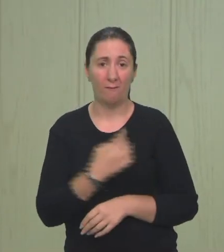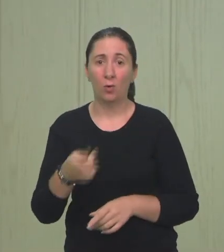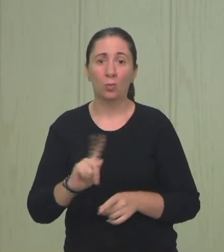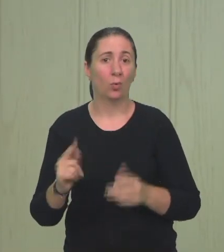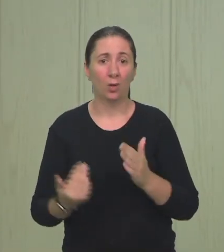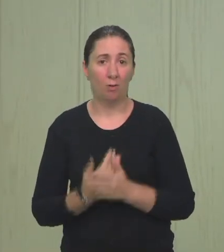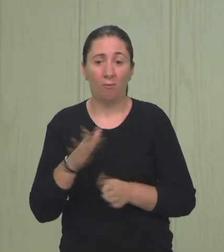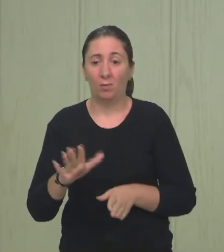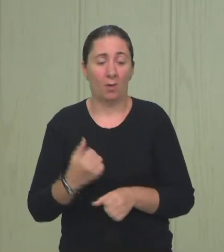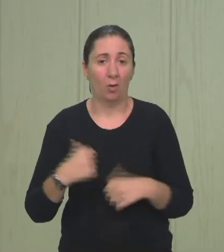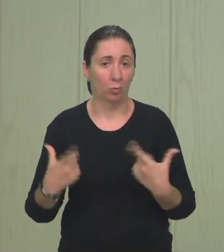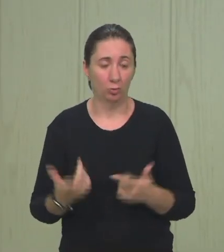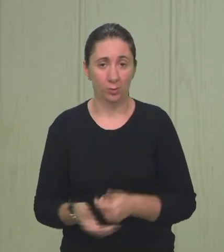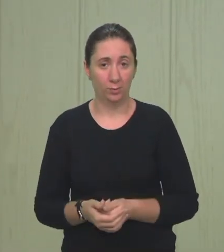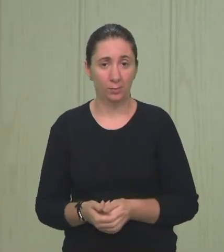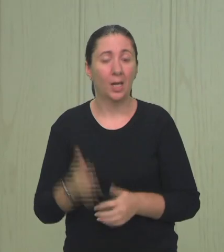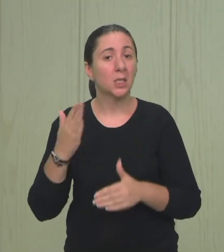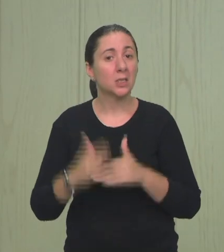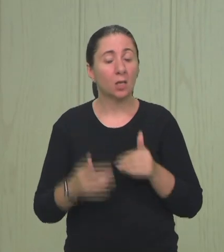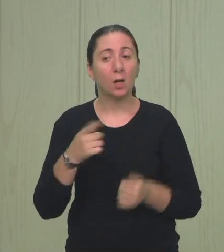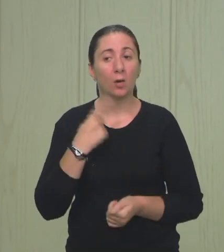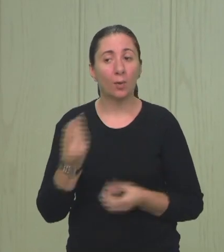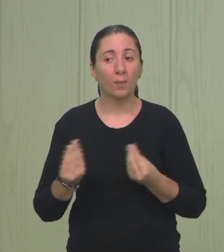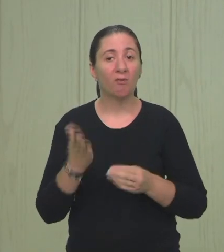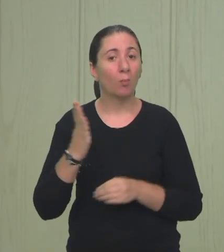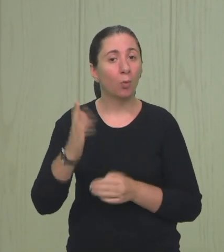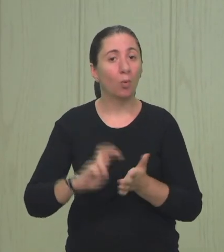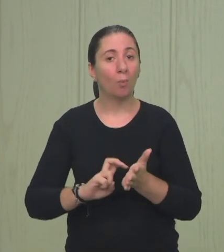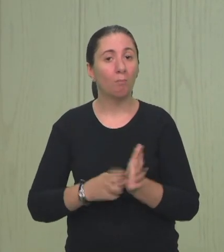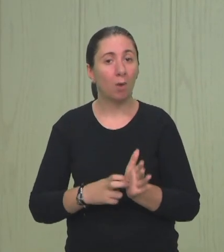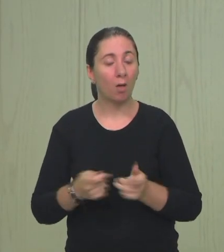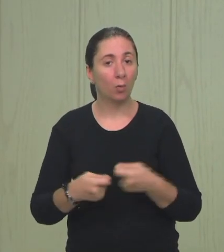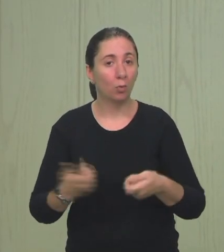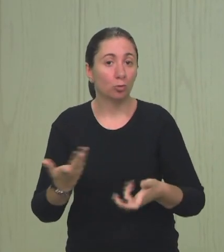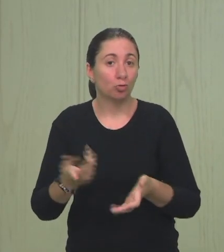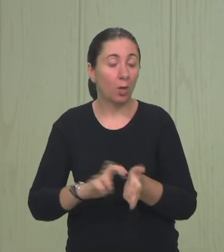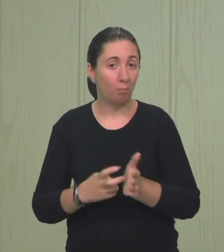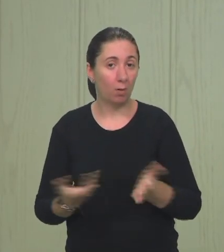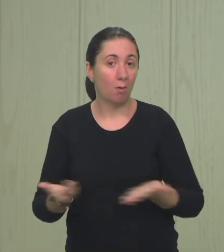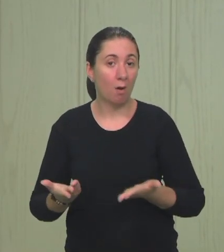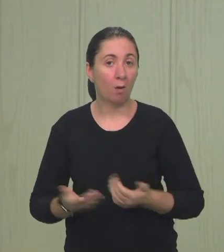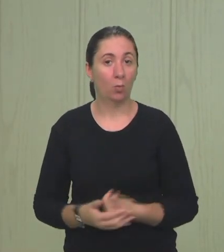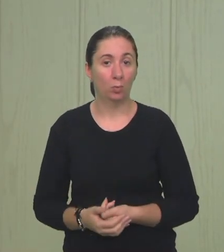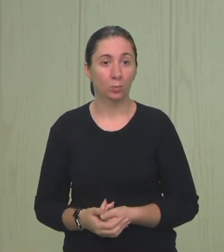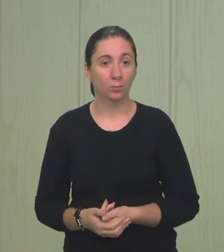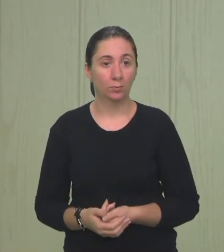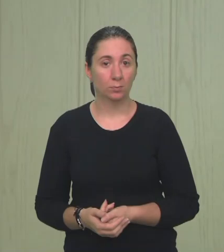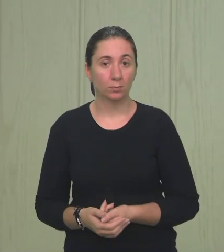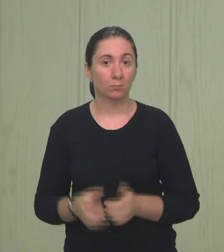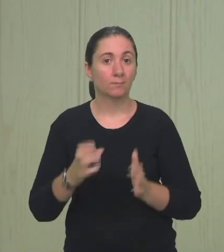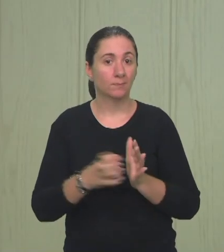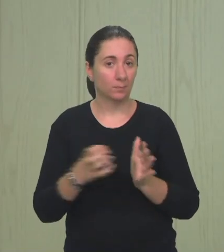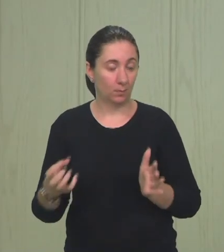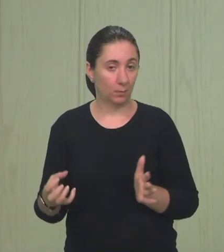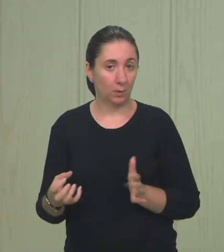ništa. Funkcionira, da. Tako je, da. Evo i za kraj recite mi nekakve buduće planove udruge, što planirate, kako?